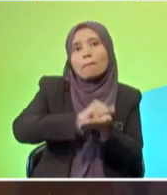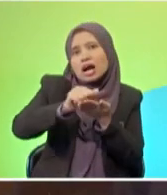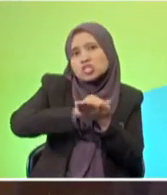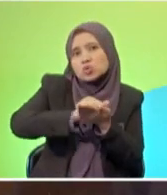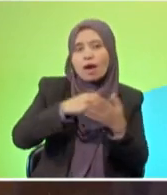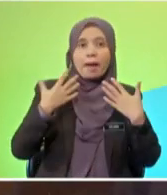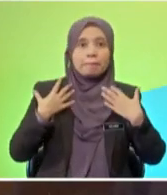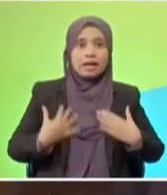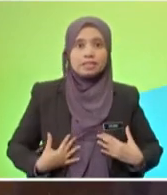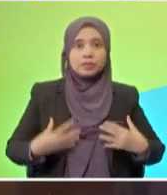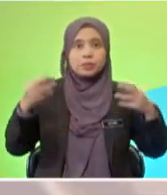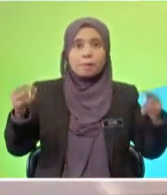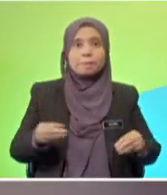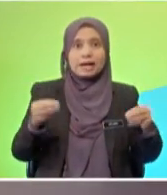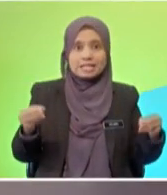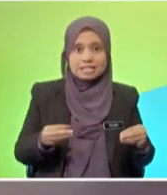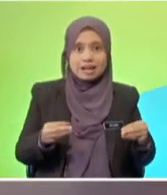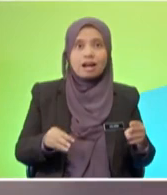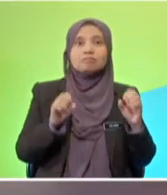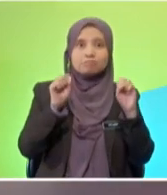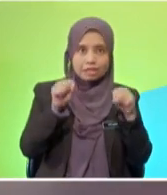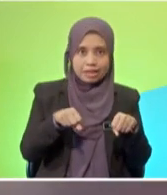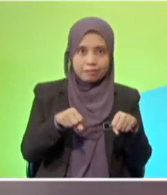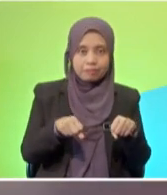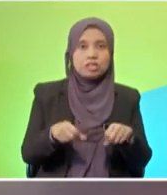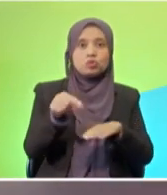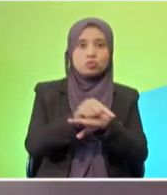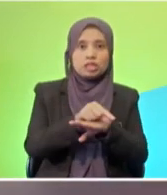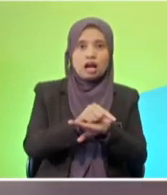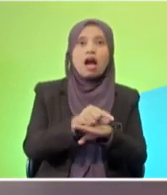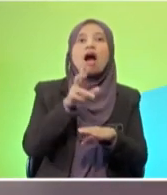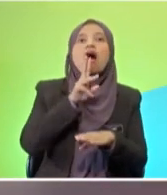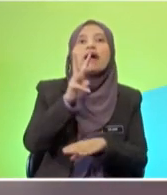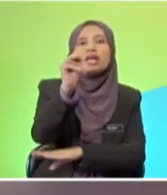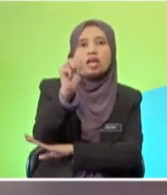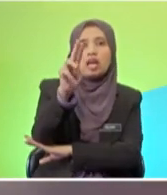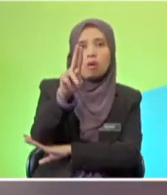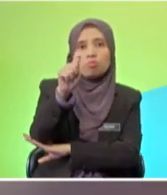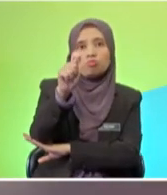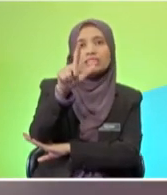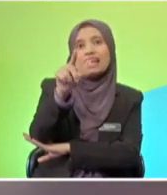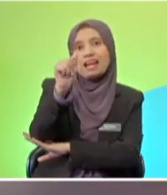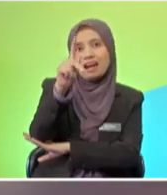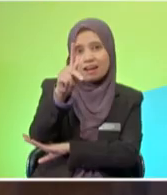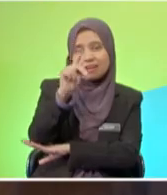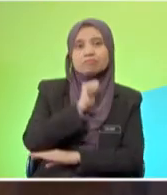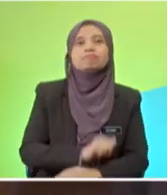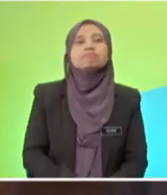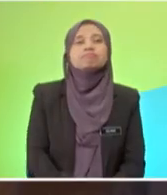pakaian untuk memasak itu boleh Oke itulah kegunaan air mutlak kita